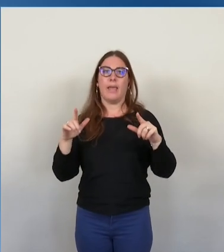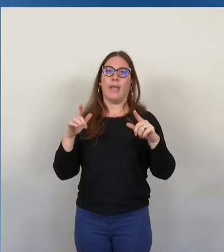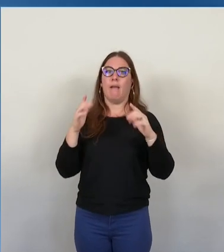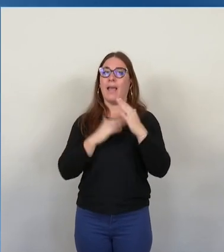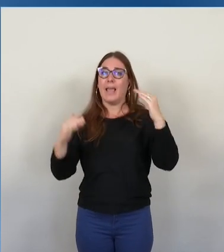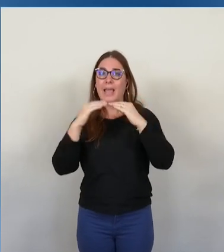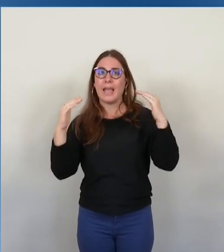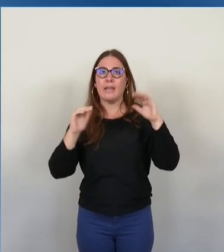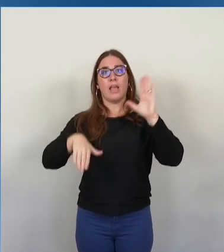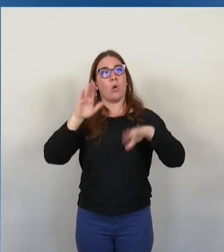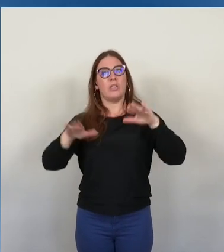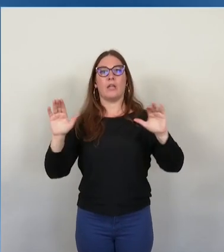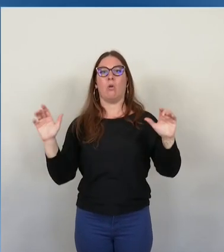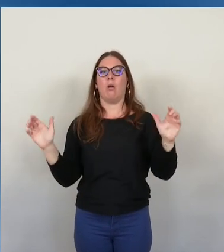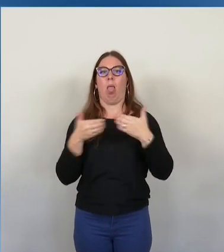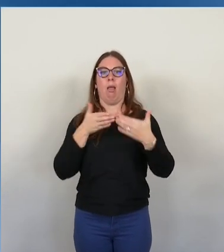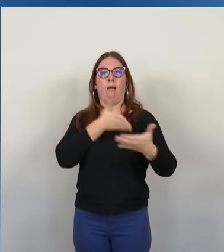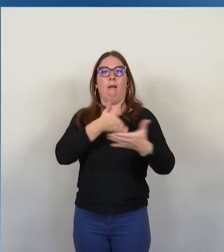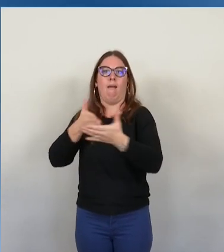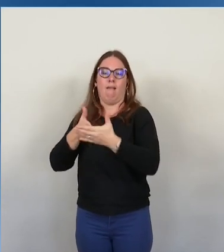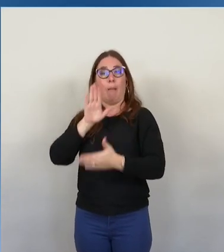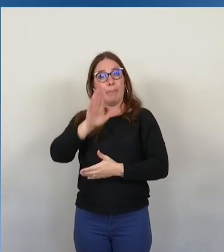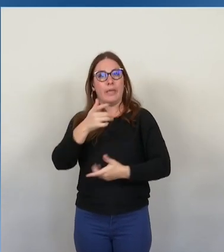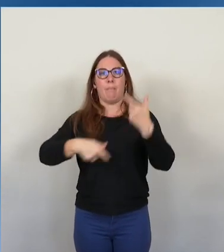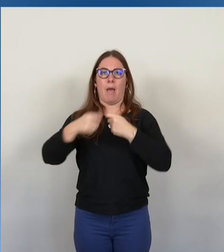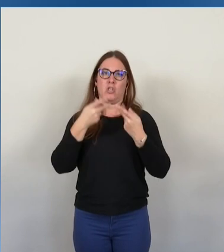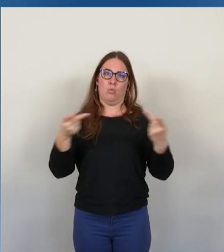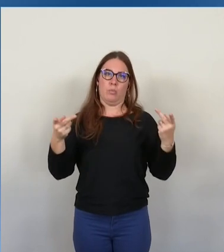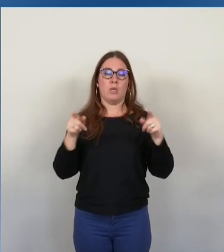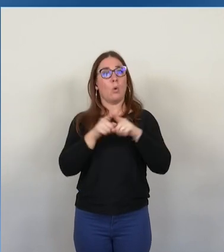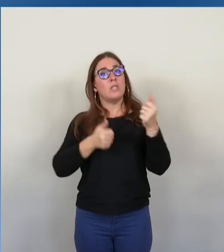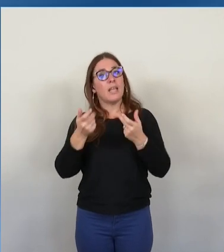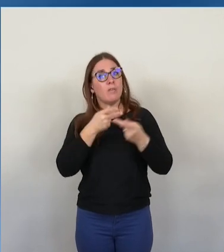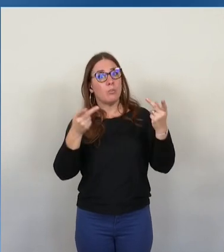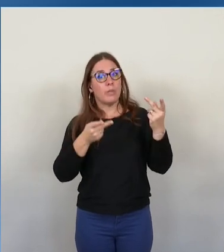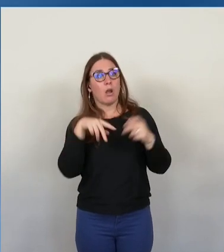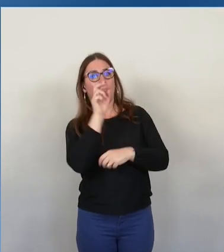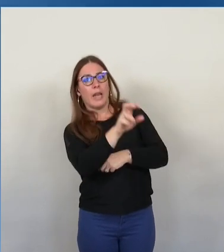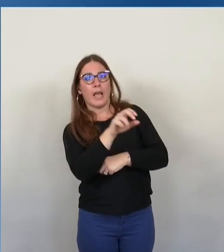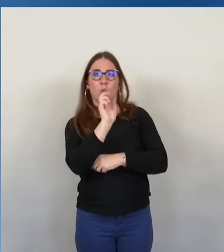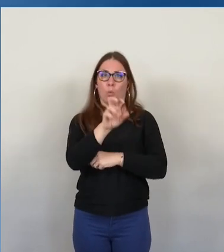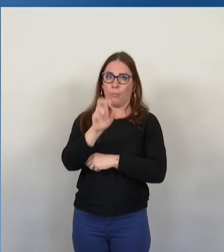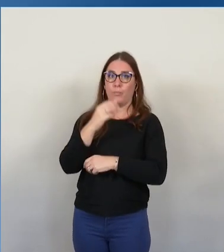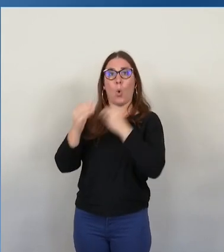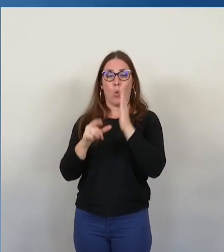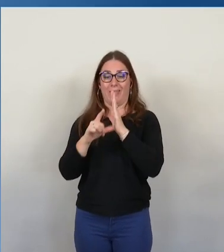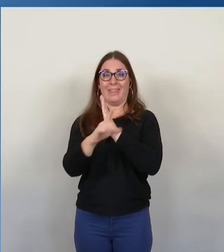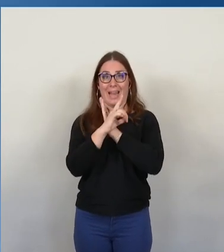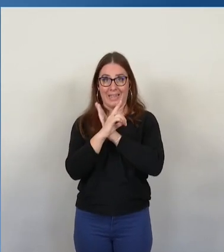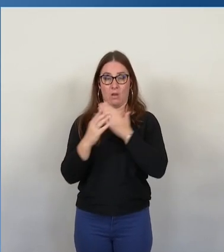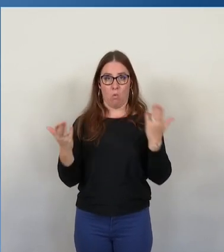l'égalité des candidats dans les marchés publics et les délégations de services publics ou le délit ce que l'on appelle